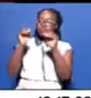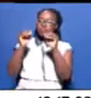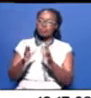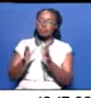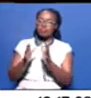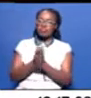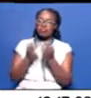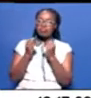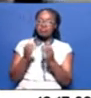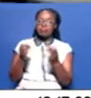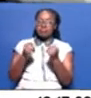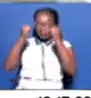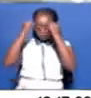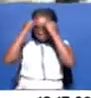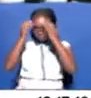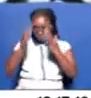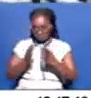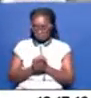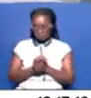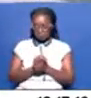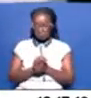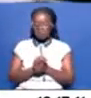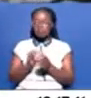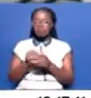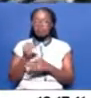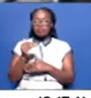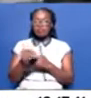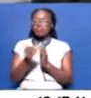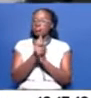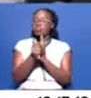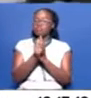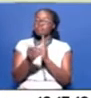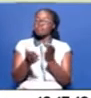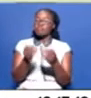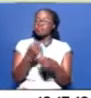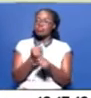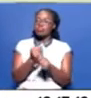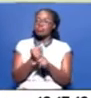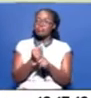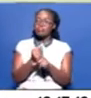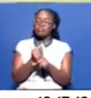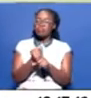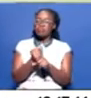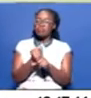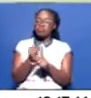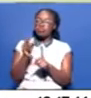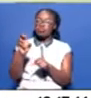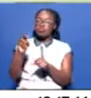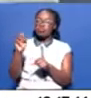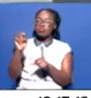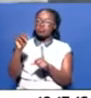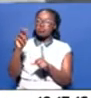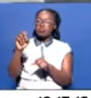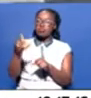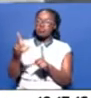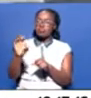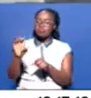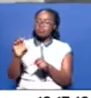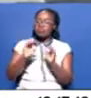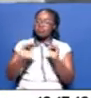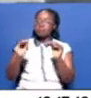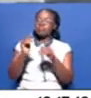wengi katika kiwanda hicho. Baada ya kuwa mtaalam wa kutengeneza enamele, Bwana Li amefundisha watu wengi.